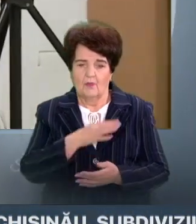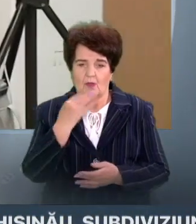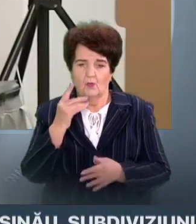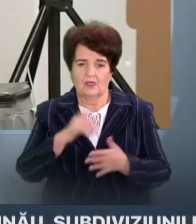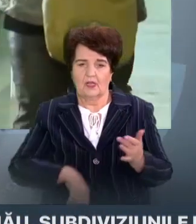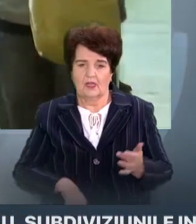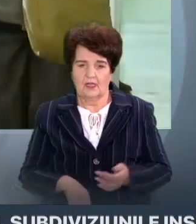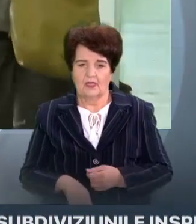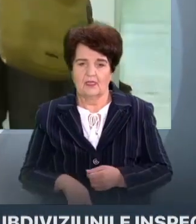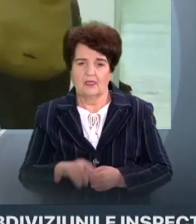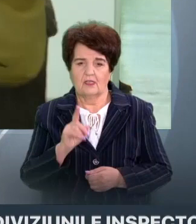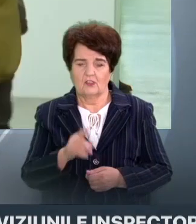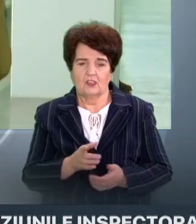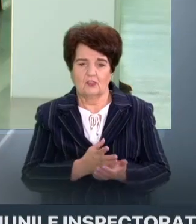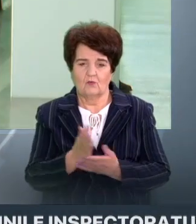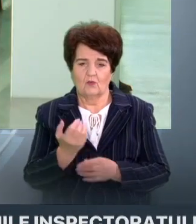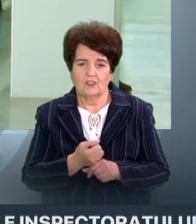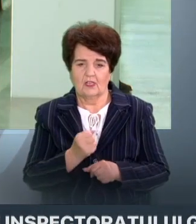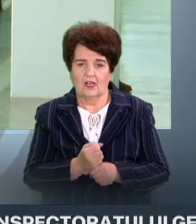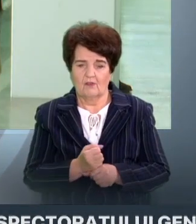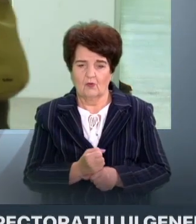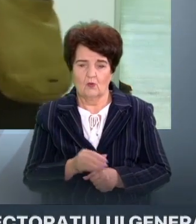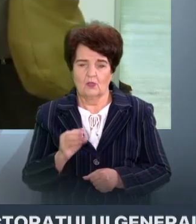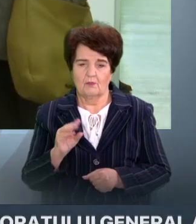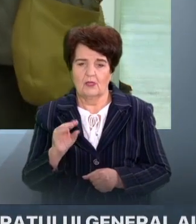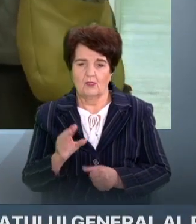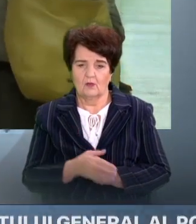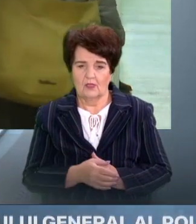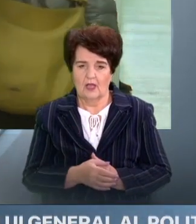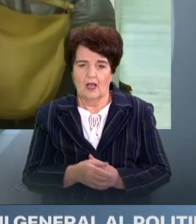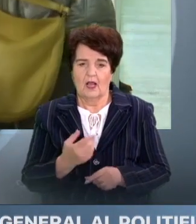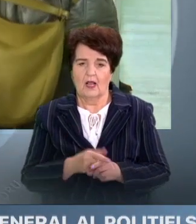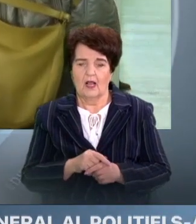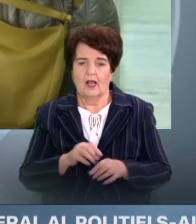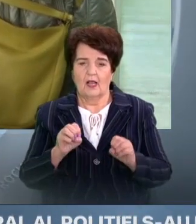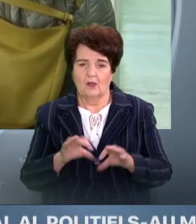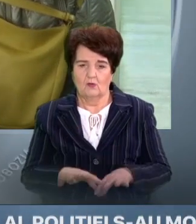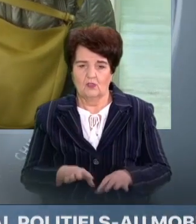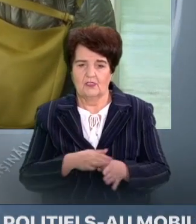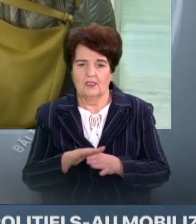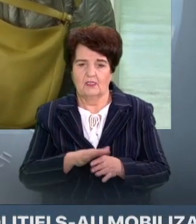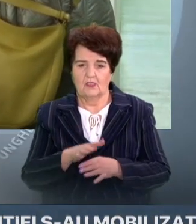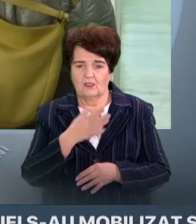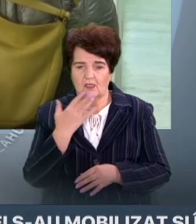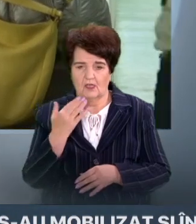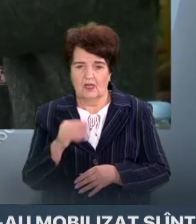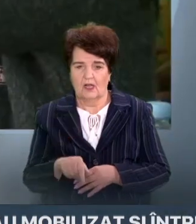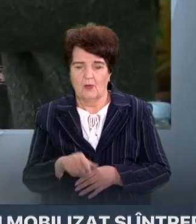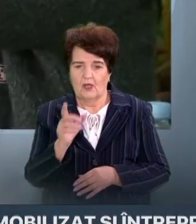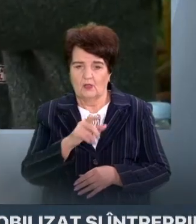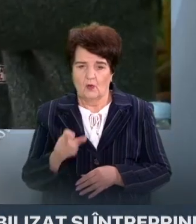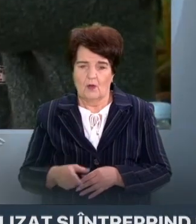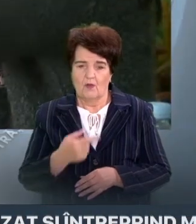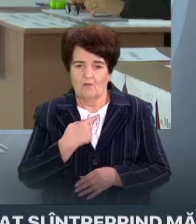care, în virtutea funcției pe care au avut-o, în virtutea mandatului său de primar, a reușit să realizeze anumite lucruri pentru comunitate. Deci